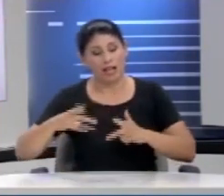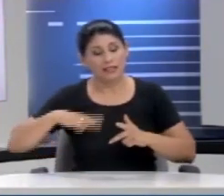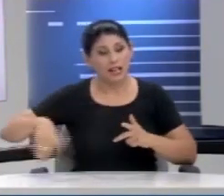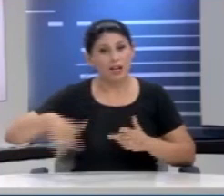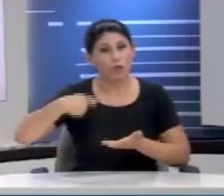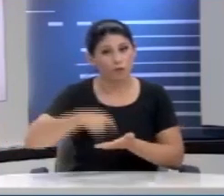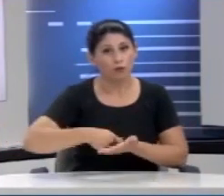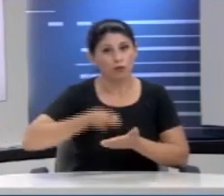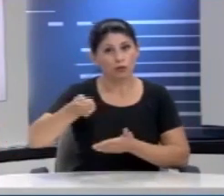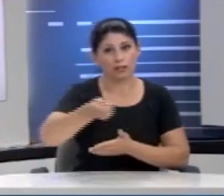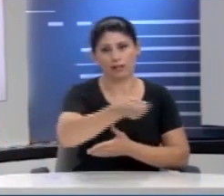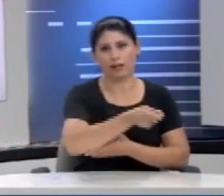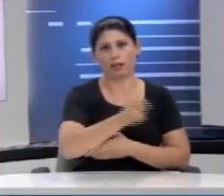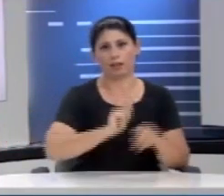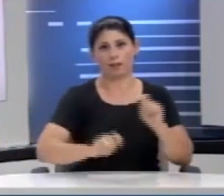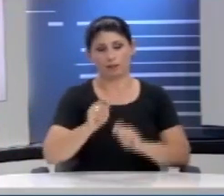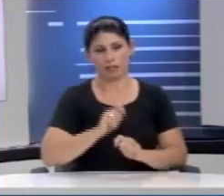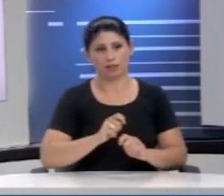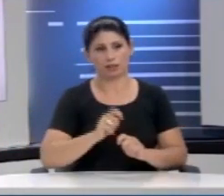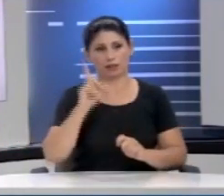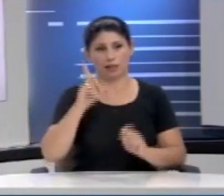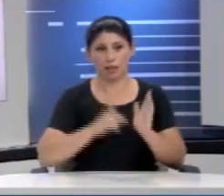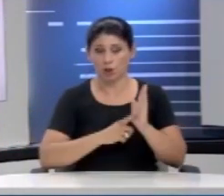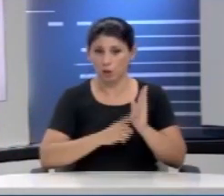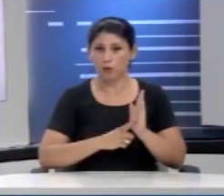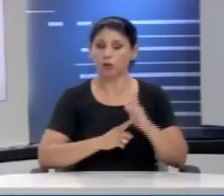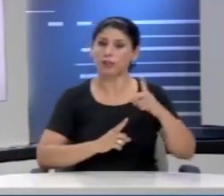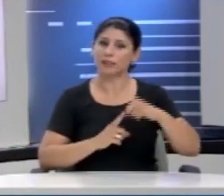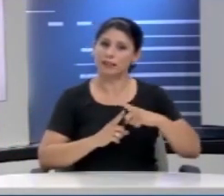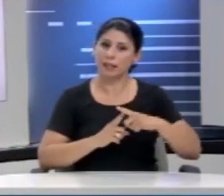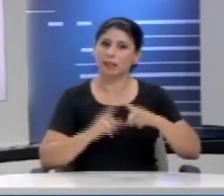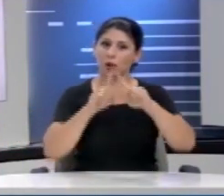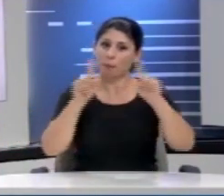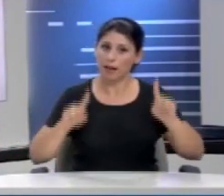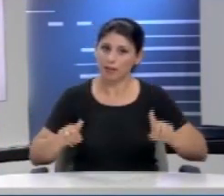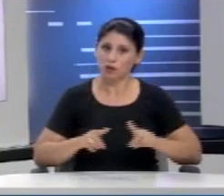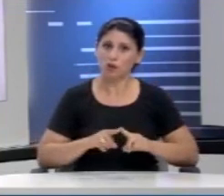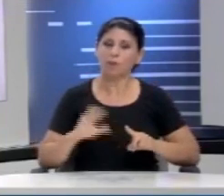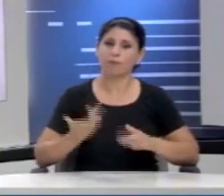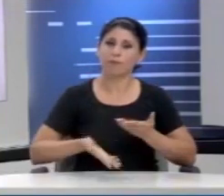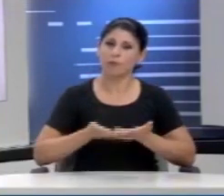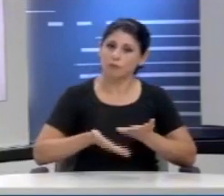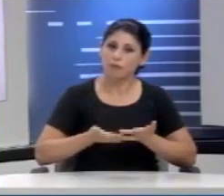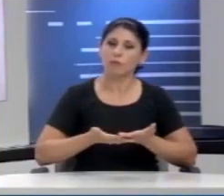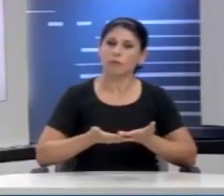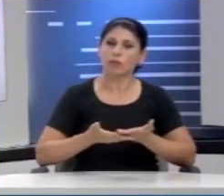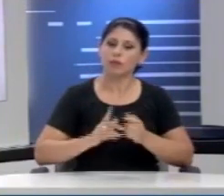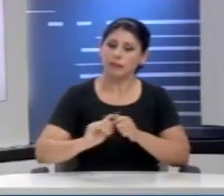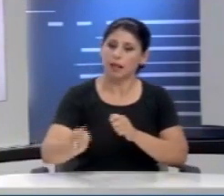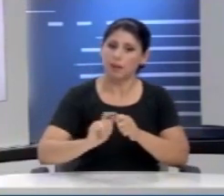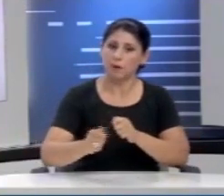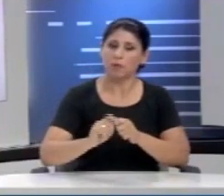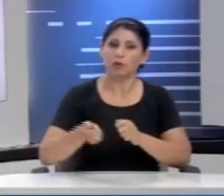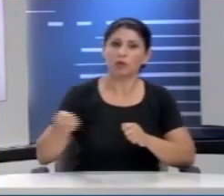αντιλαϊκούς φόρους και χρέη, να διαμορφώνετε ένα νομικό και τεχνικό πλαίσιο ώστε να διευκολύνετε την